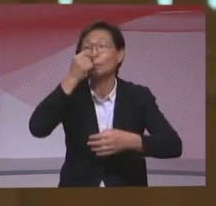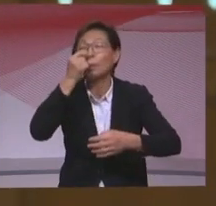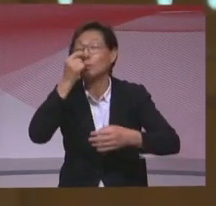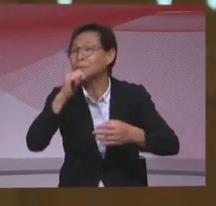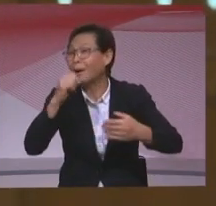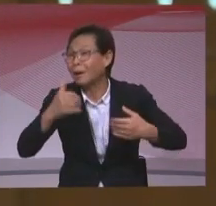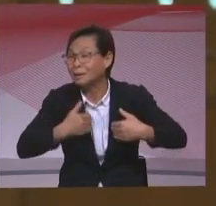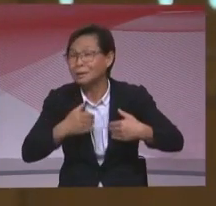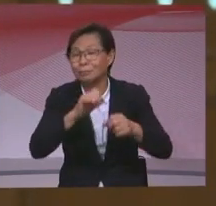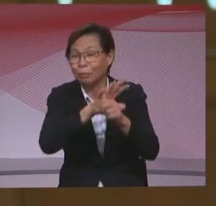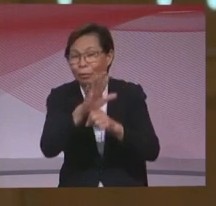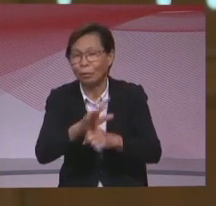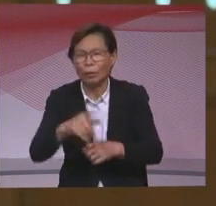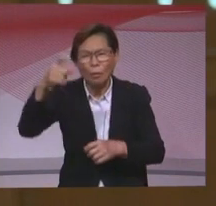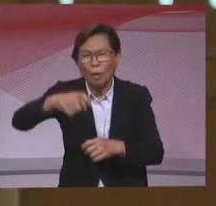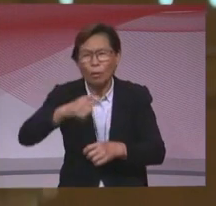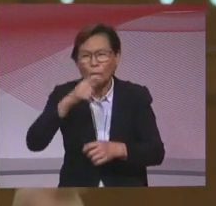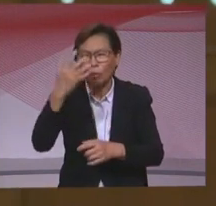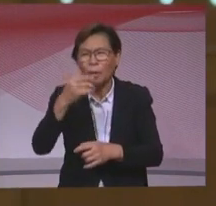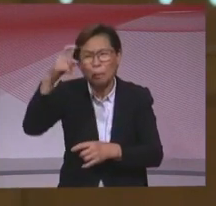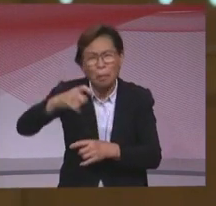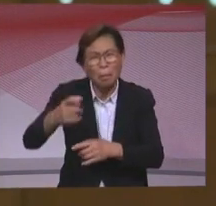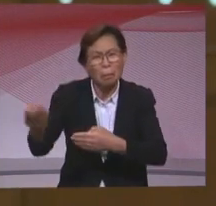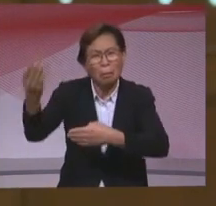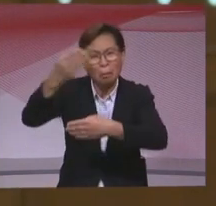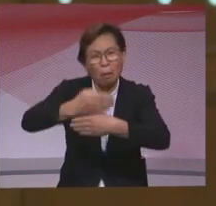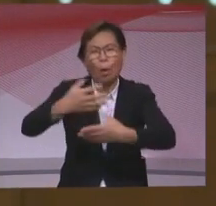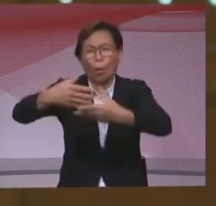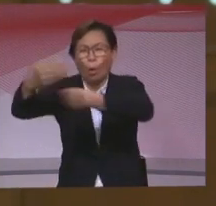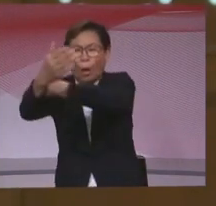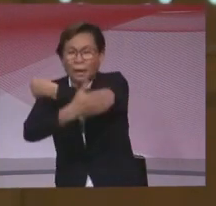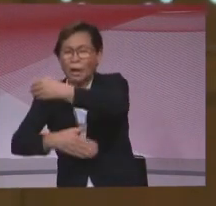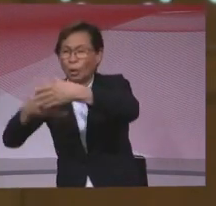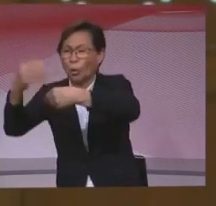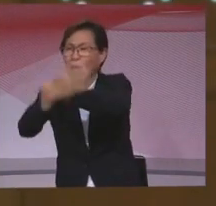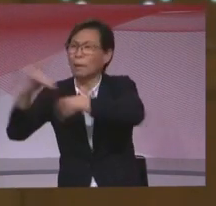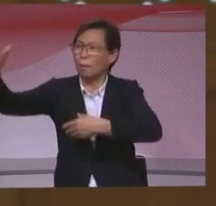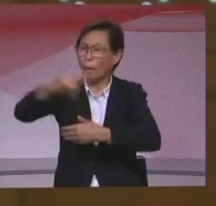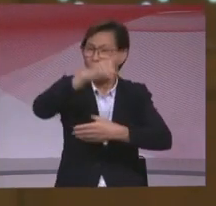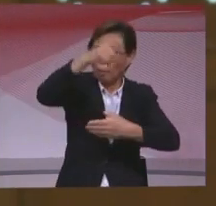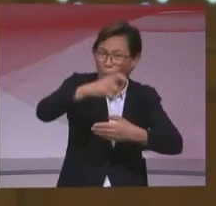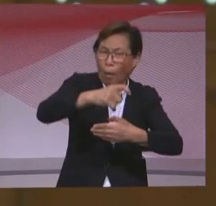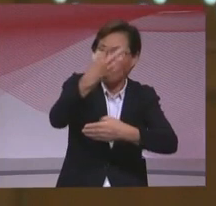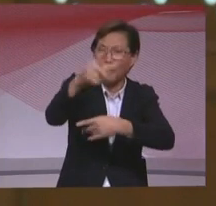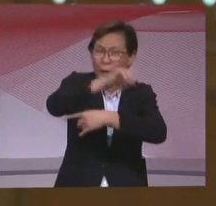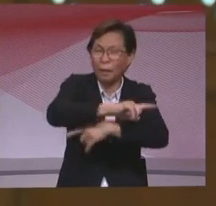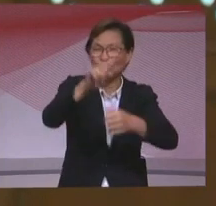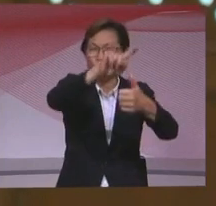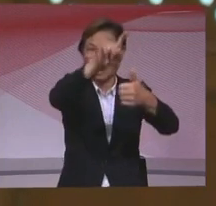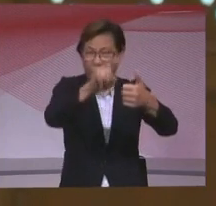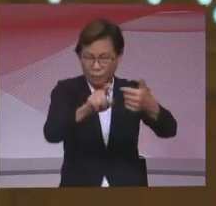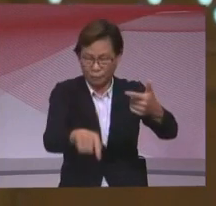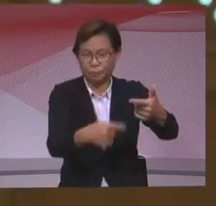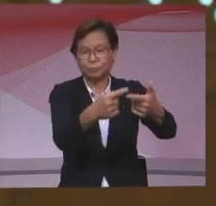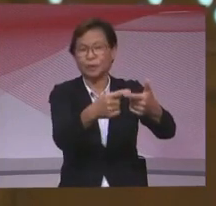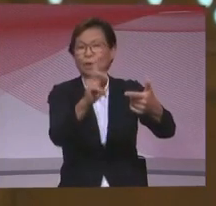Okey, kenapa tak perlu dikuarantin wajib selama 14 hari sedangkan mereka yang pulang dari luar negara diwajibkan untuk kuarantin 14 hari? Itu soalan pertama.